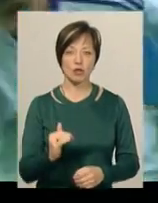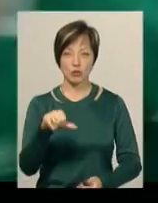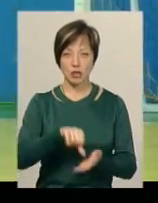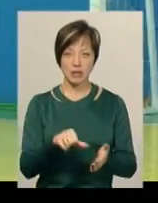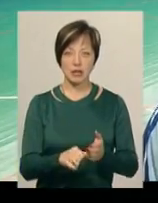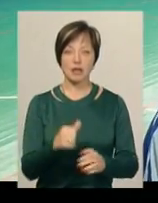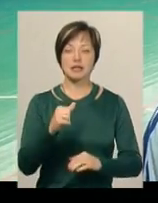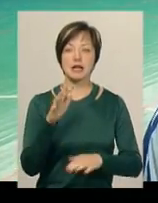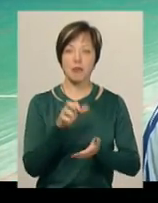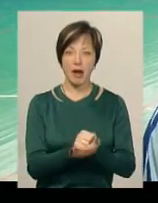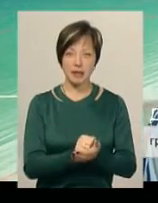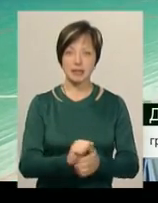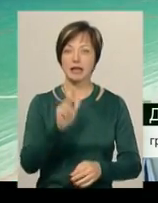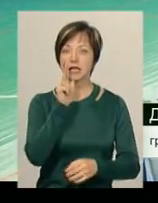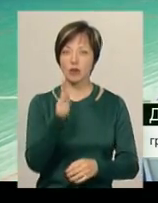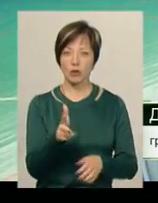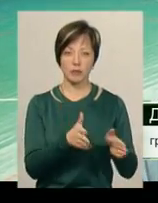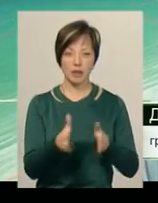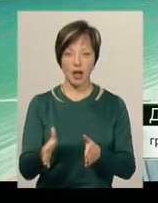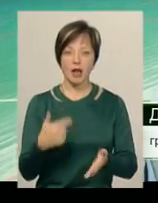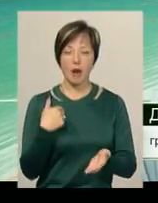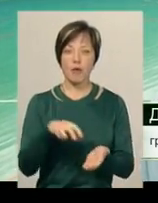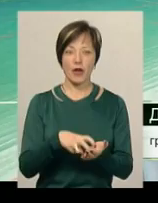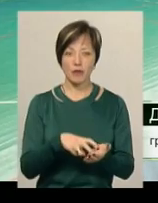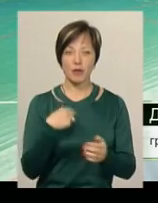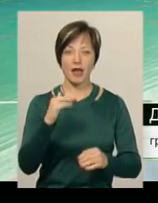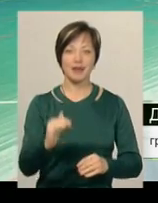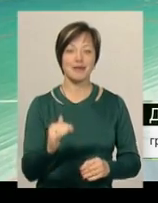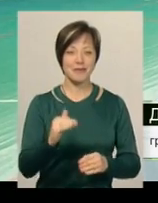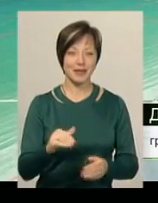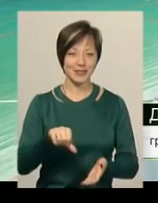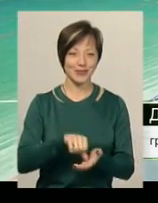займається третій рік. Боявся того, що я найменший.